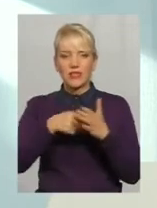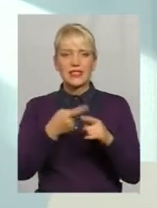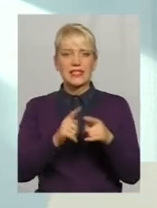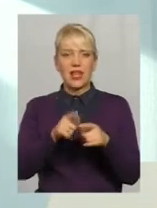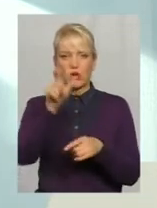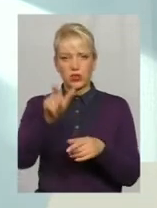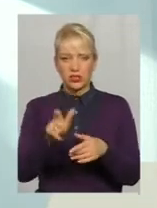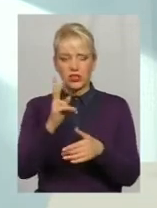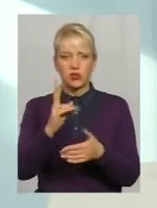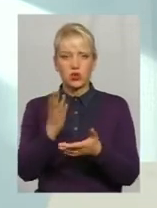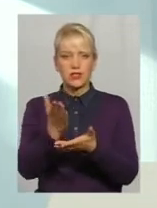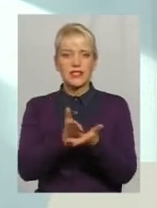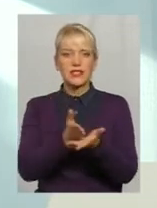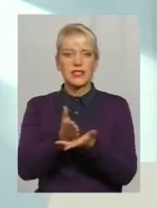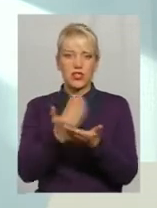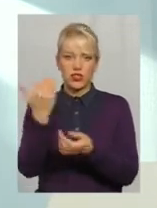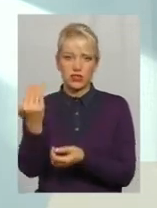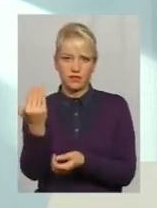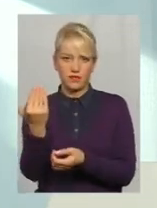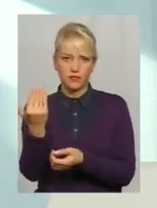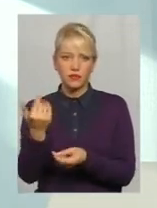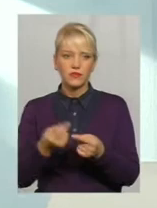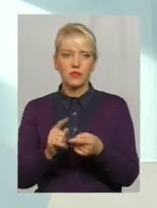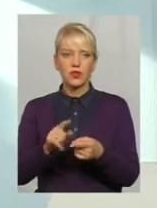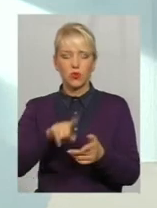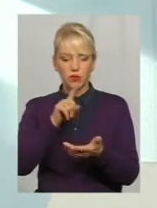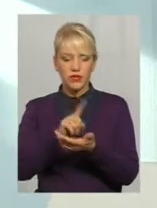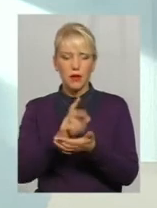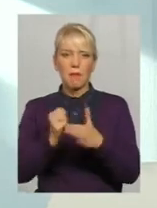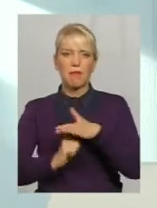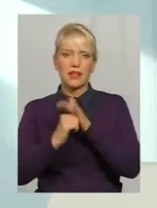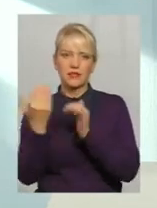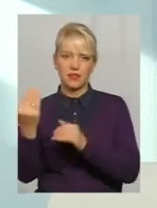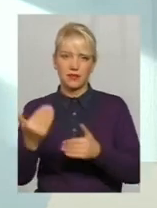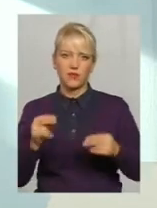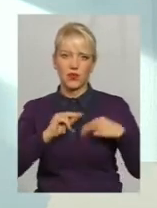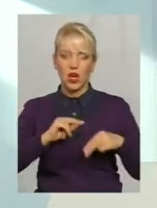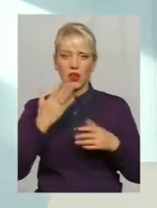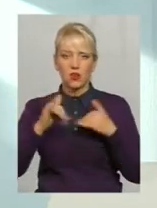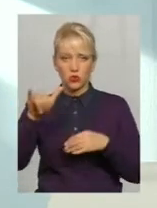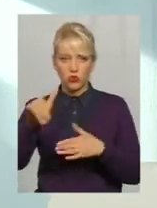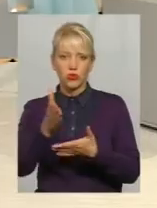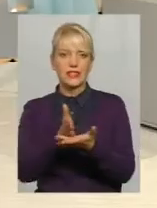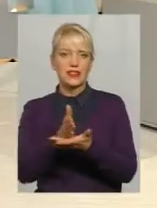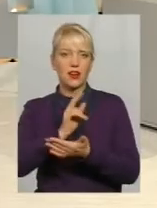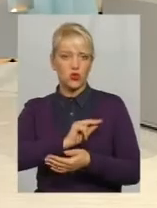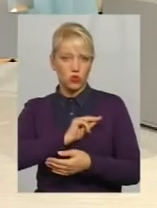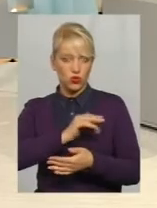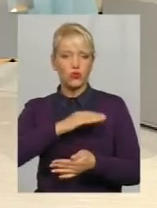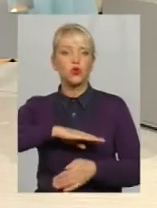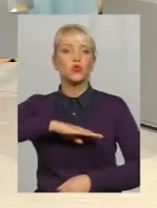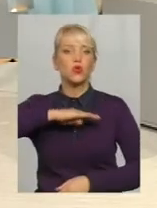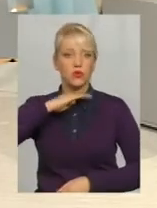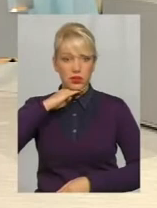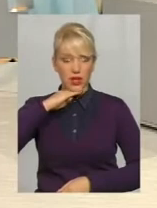Тому розрахунок обов'язково проводиться за базою годувальника. Якщо у годувальника достатньо стажу, про який ми сьогодні